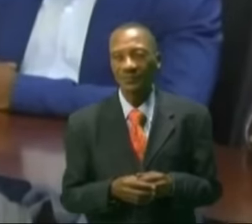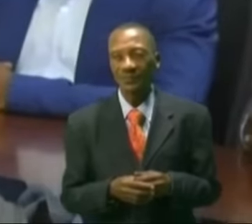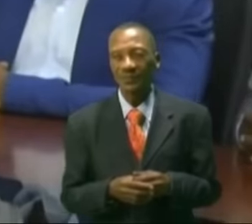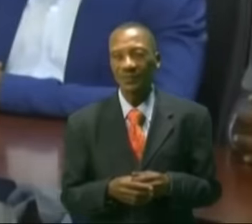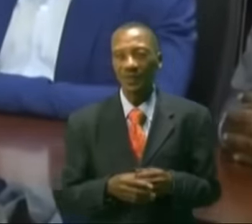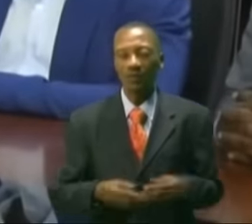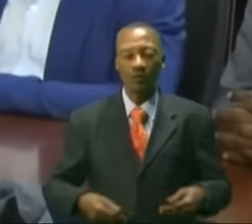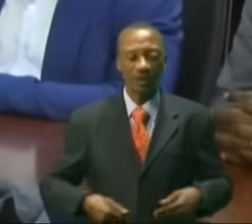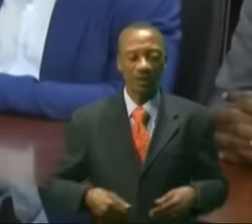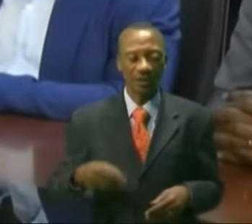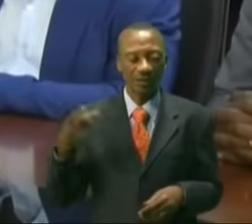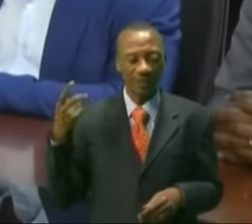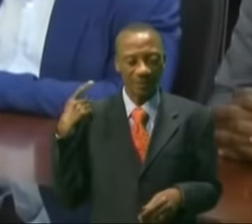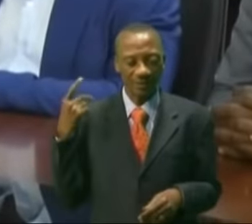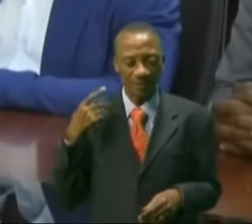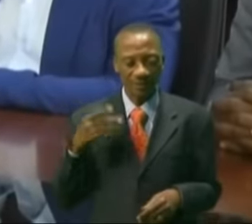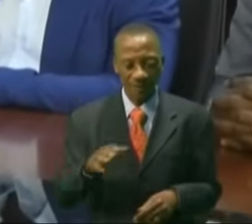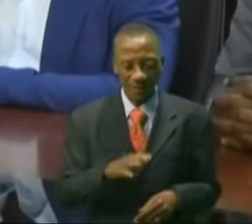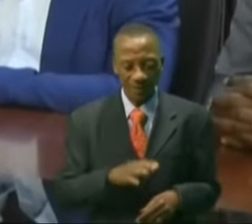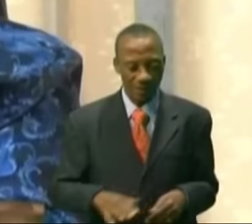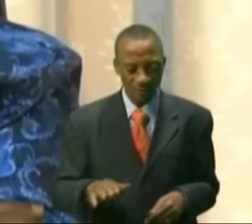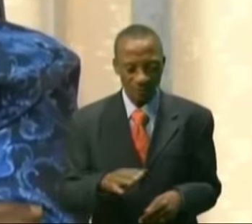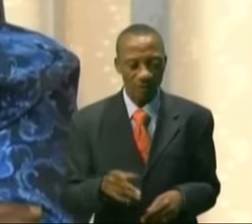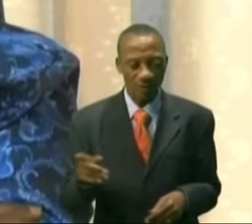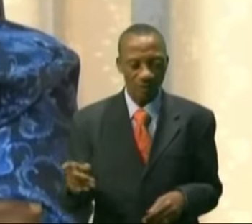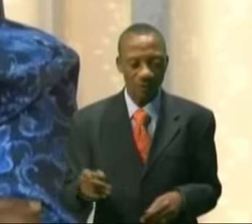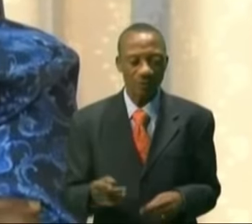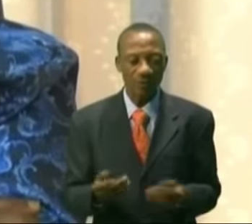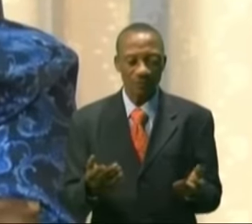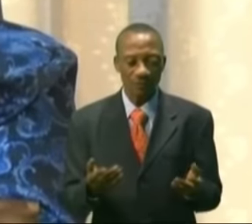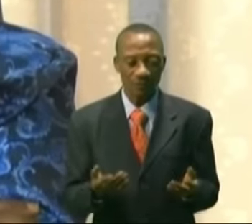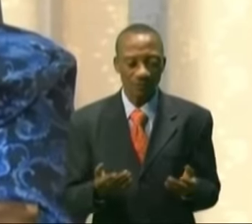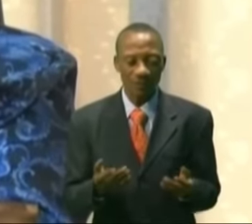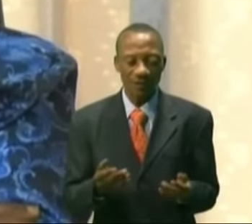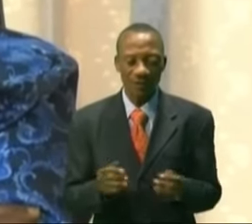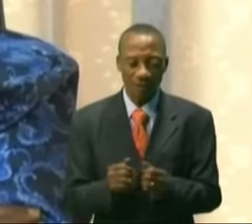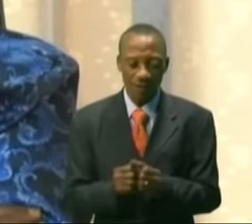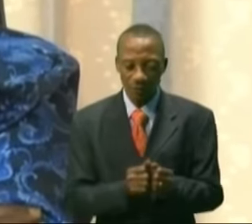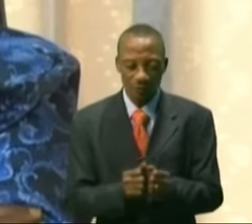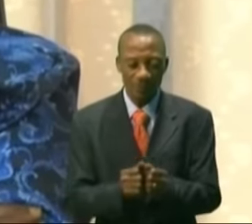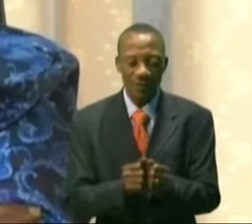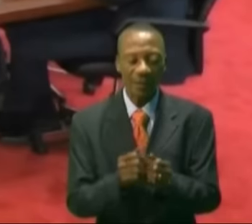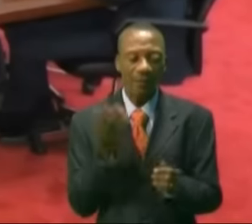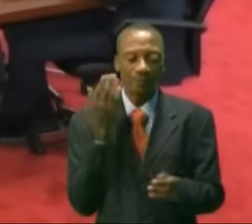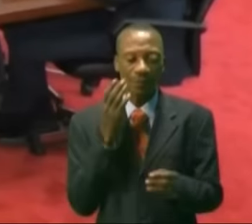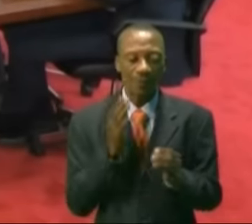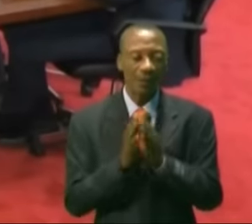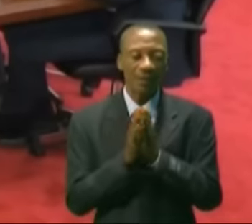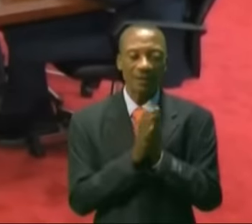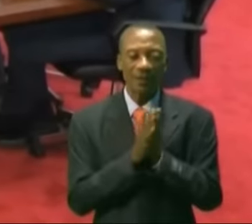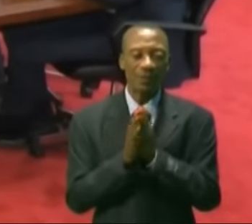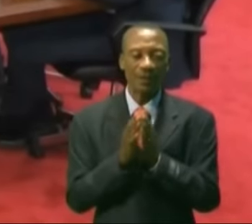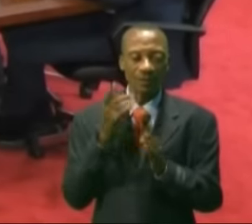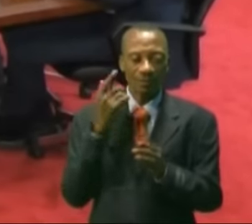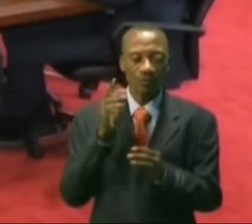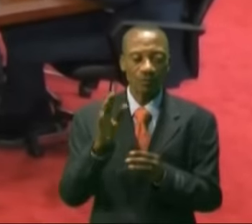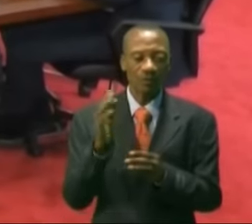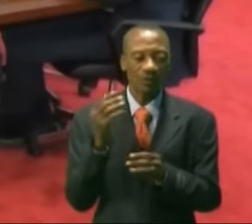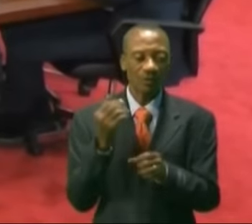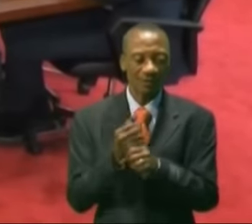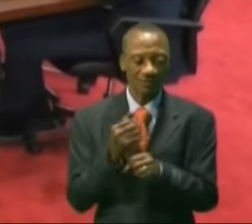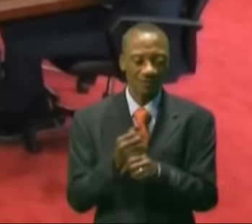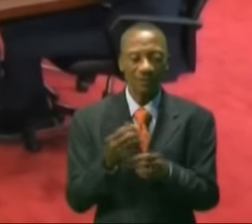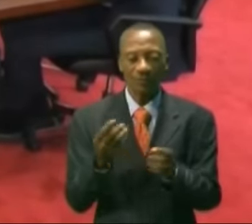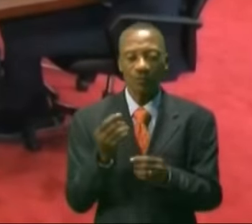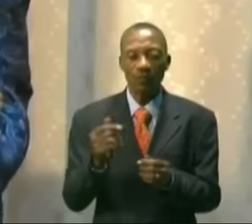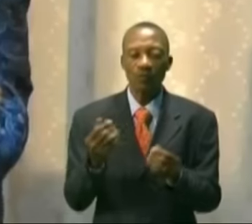regroupés dans ces réseaux sont déterminés à accompagner le président de l'Assemblée nationale, le professeur Vital Kamerhe, lui qui a la charge de concrétiser la